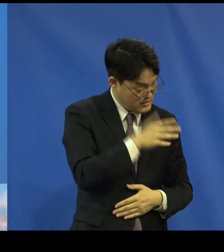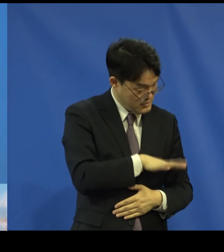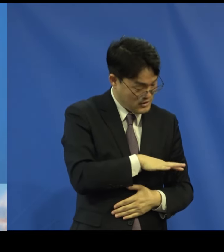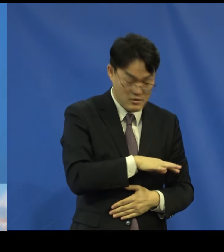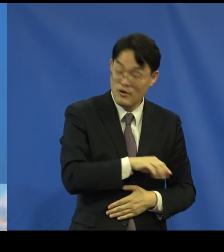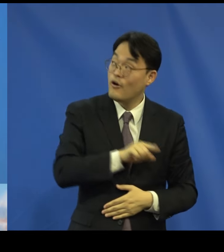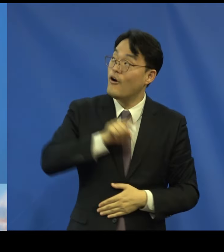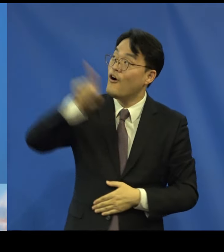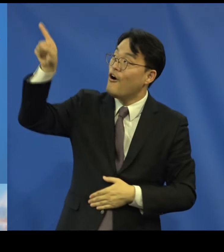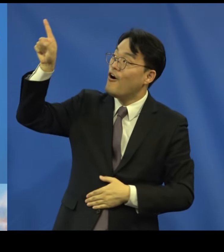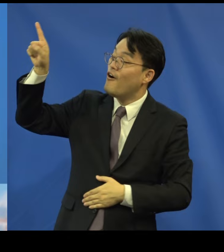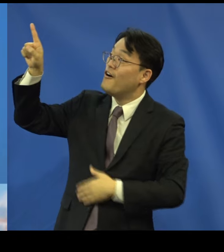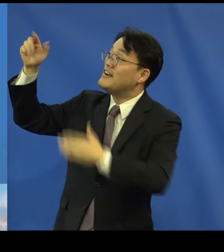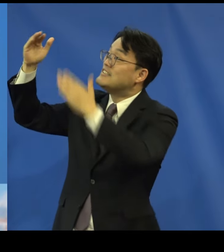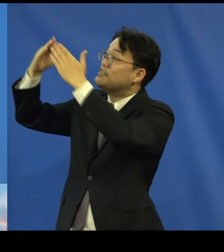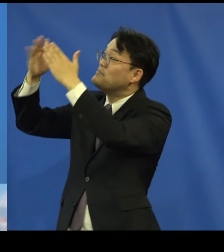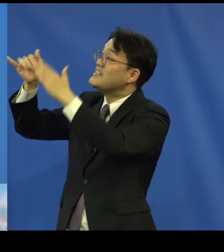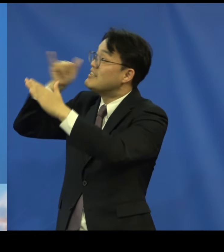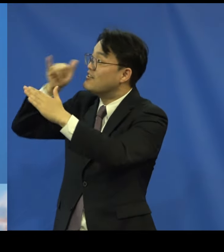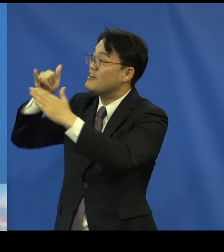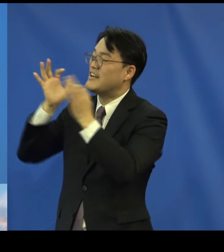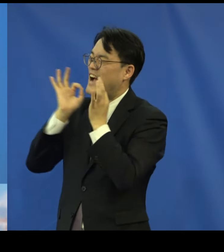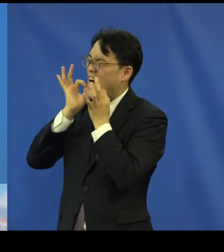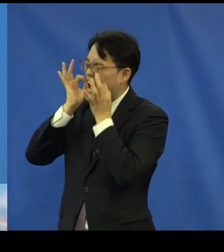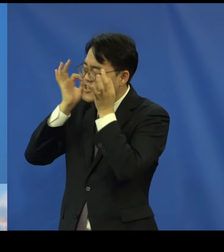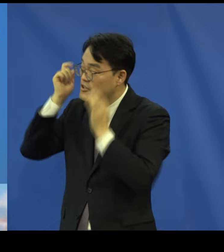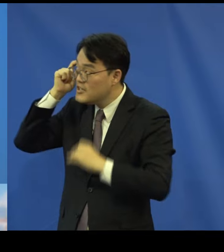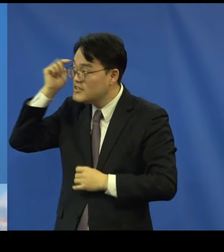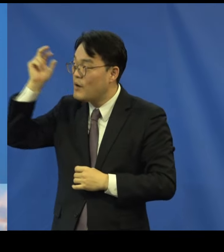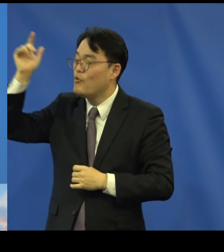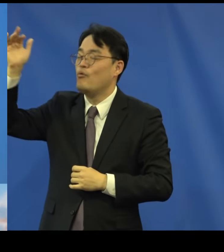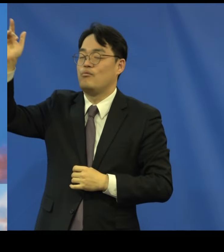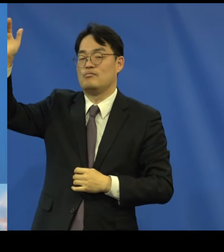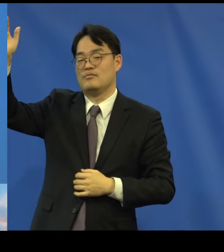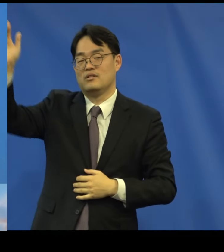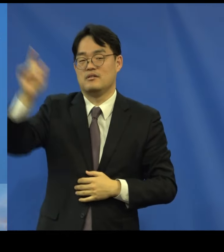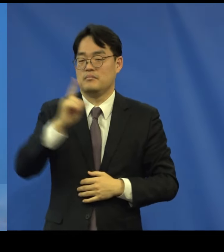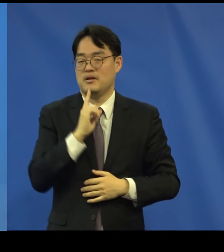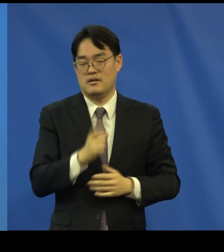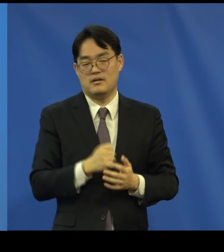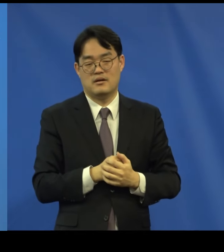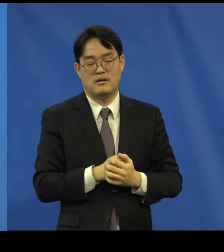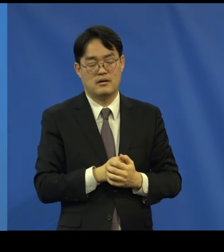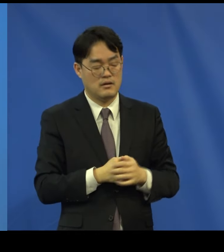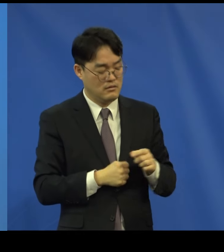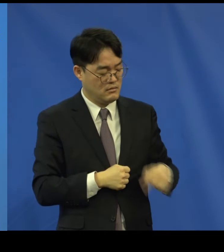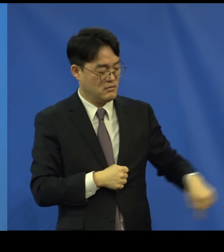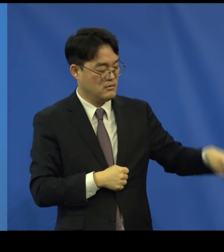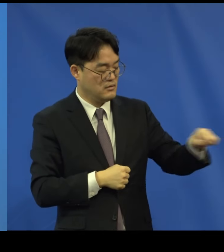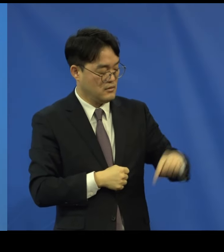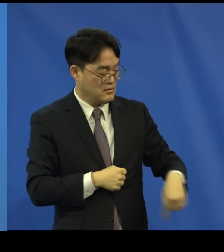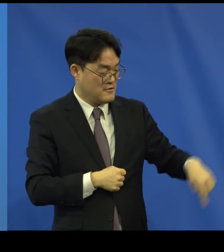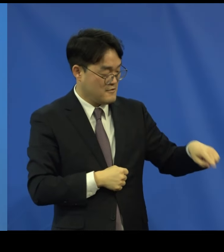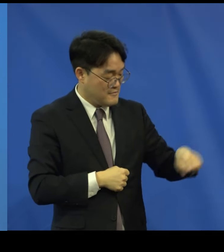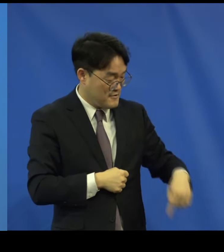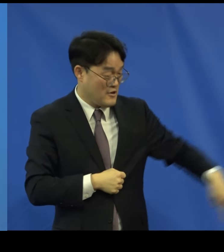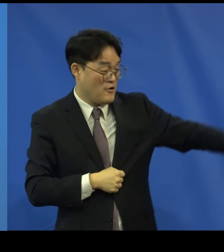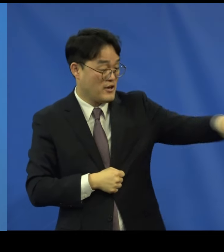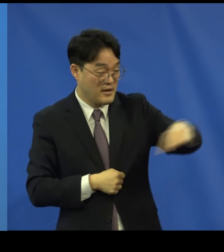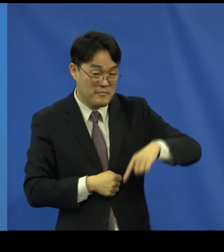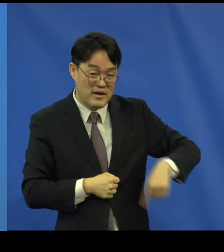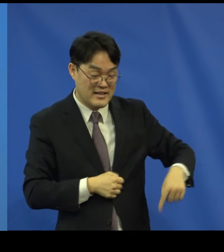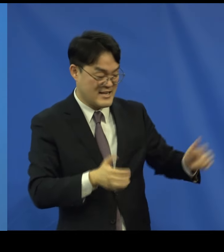들이기를 간절히 사모하노라. 여러분, 이 세상이 전부가 아니에요. 여러분, 이 세상이